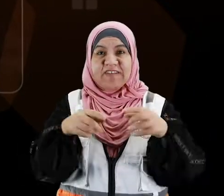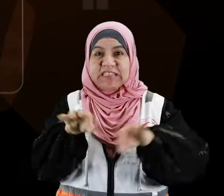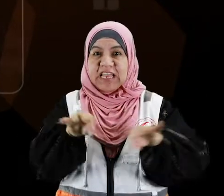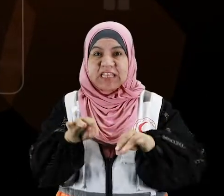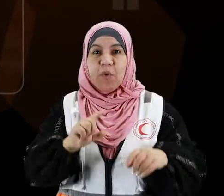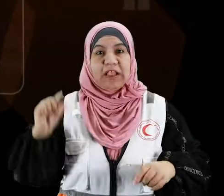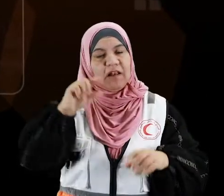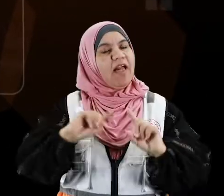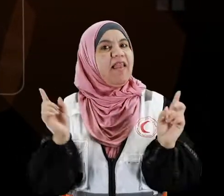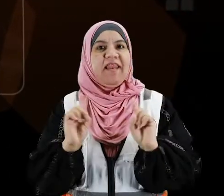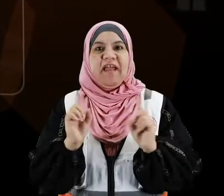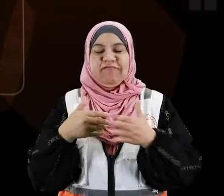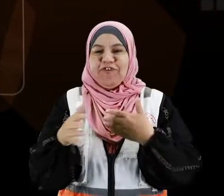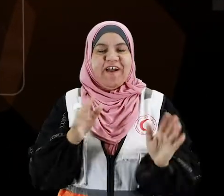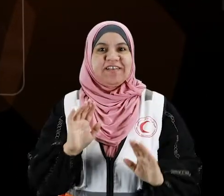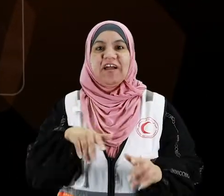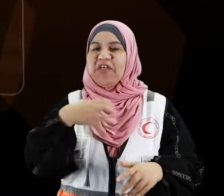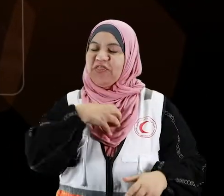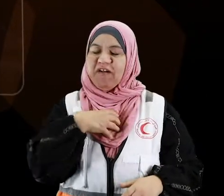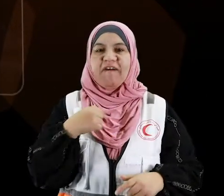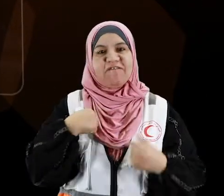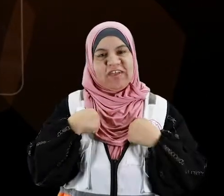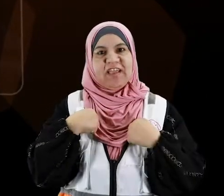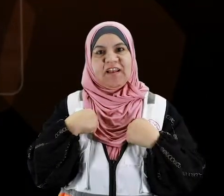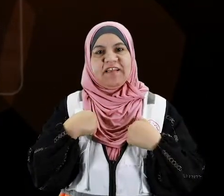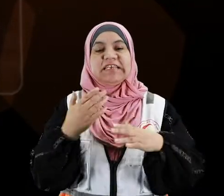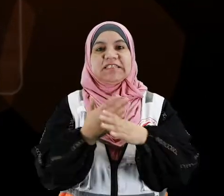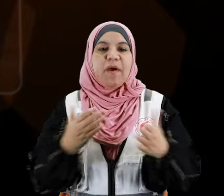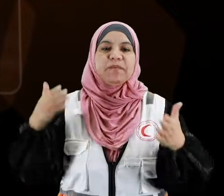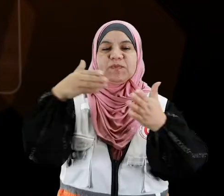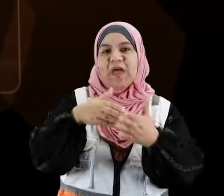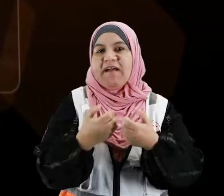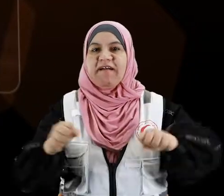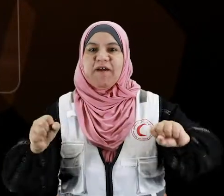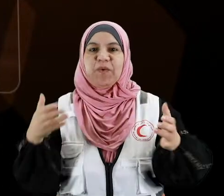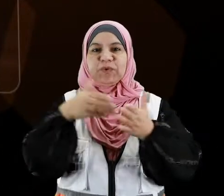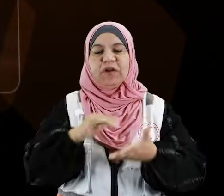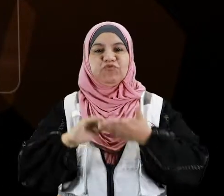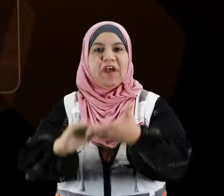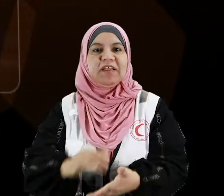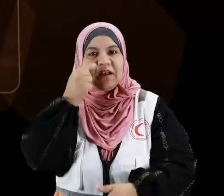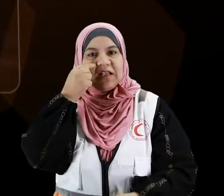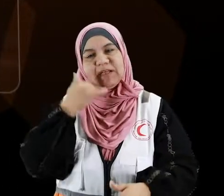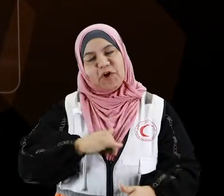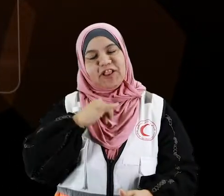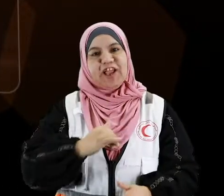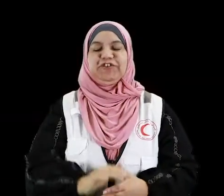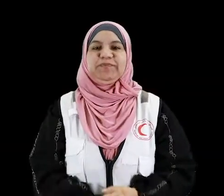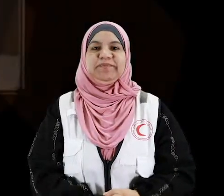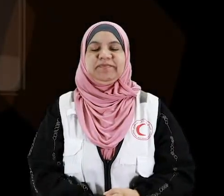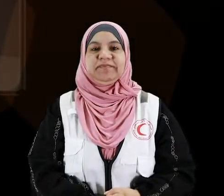الخلافات السياسية أو الدينية أو غيرها، لنحافظ على ثقة الجميع فينا ليسهل وصولنا لكل محتاج ونساعده في كل زمان